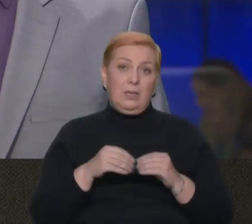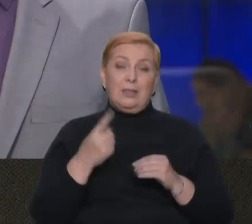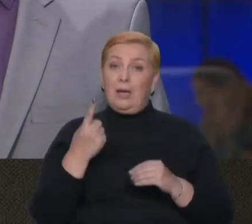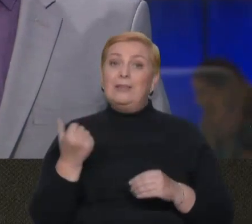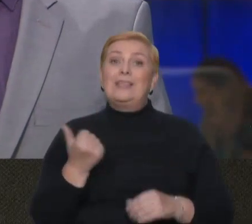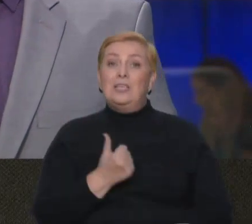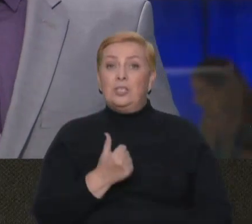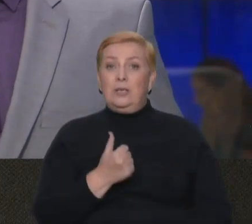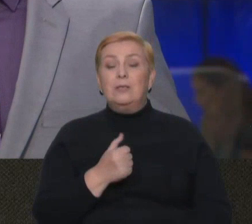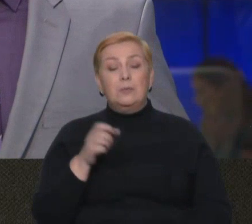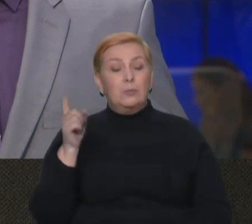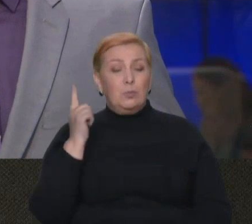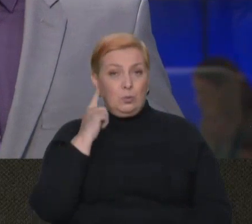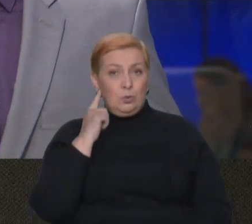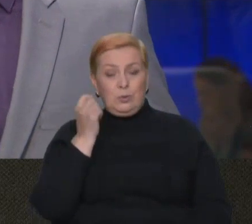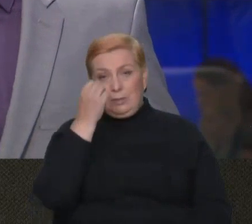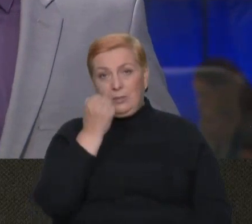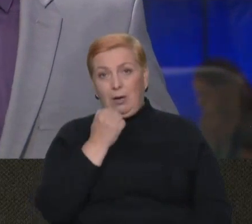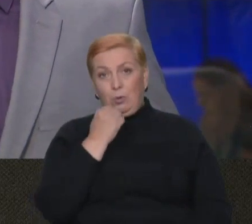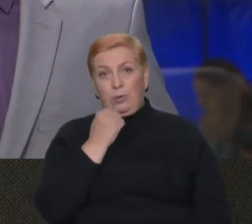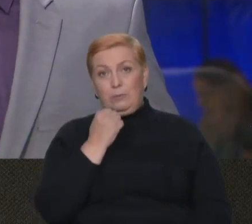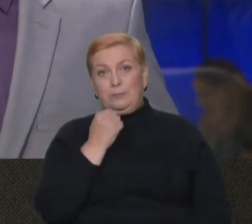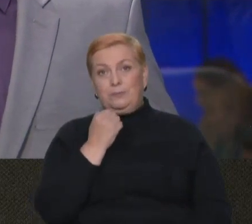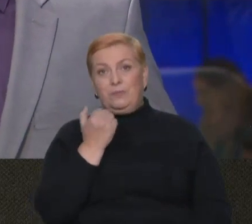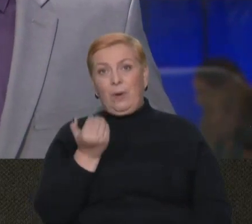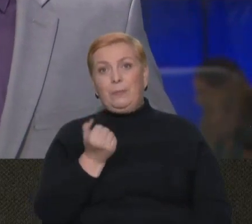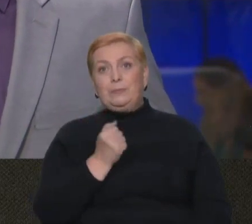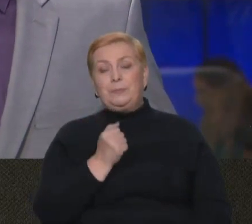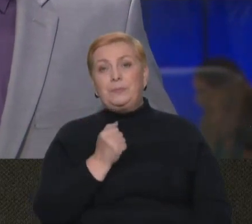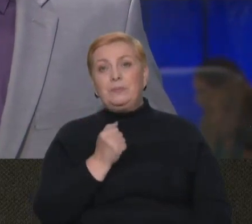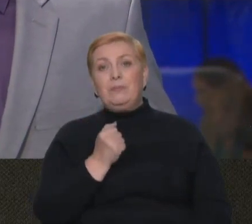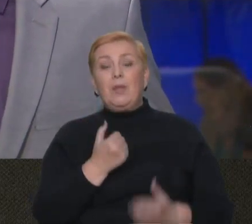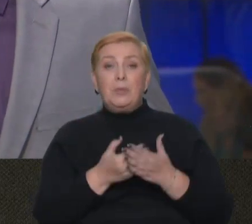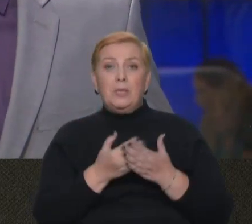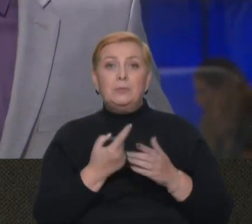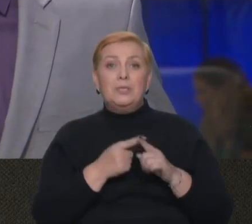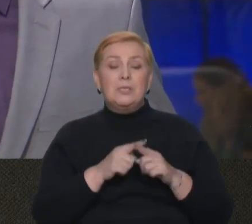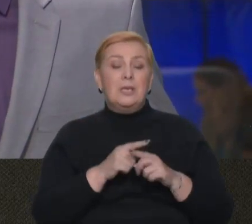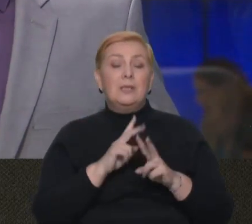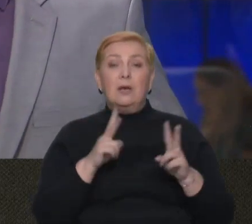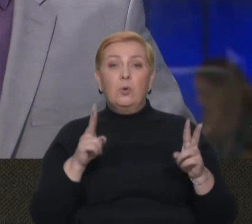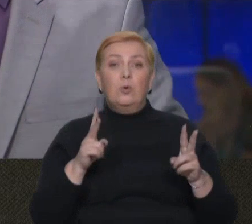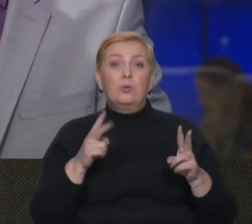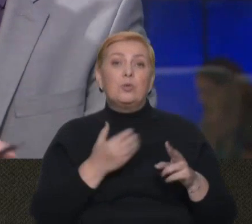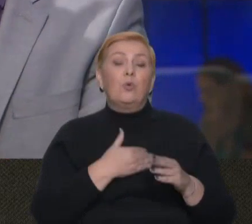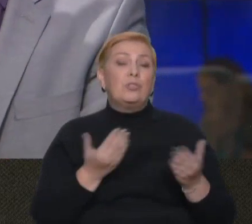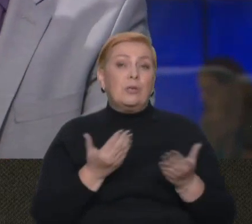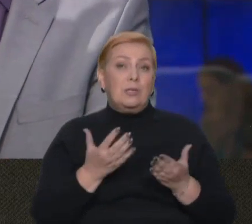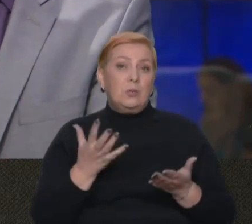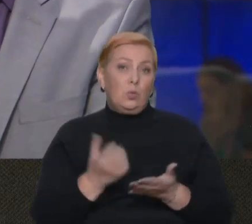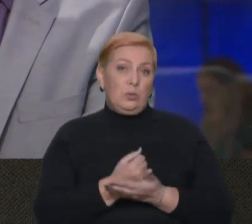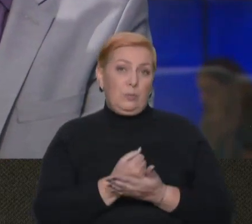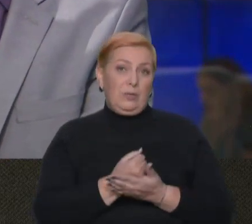на почули почули дуже дякую вам Ну а прина це можливо для кого хоч якийсь вже успх виха